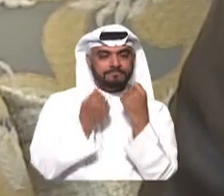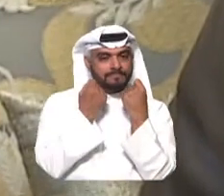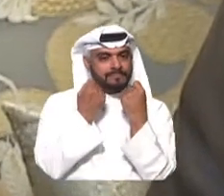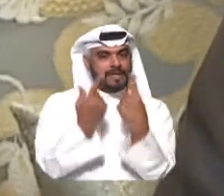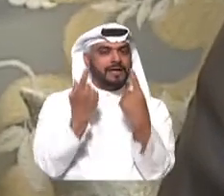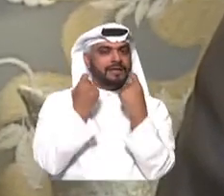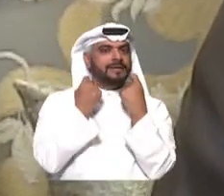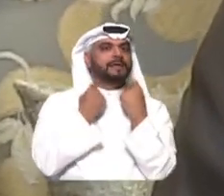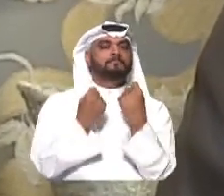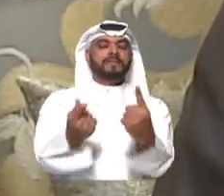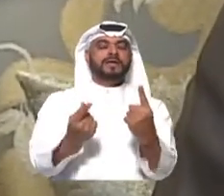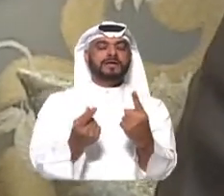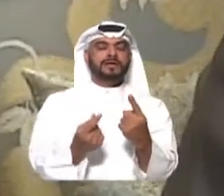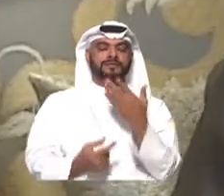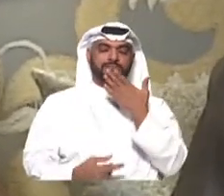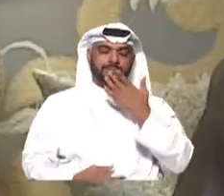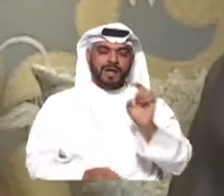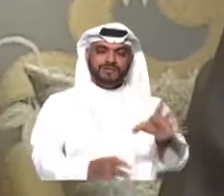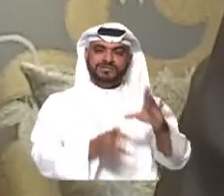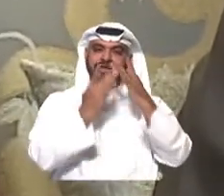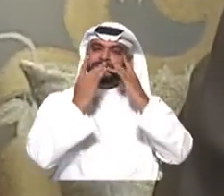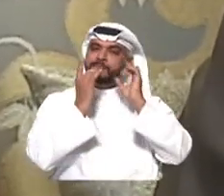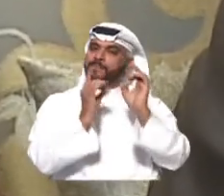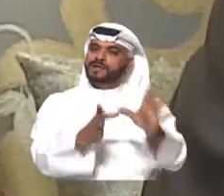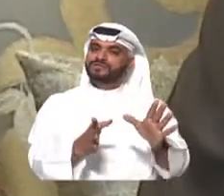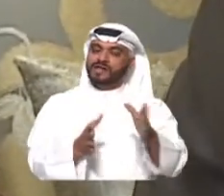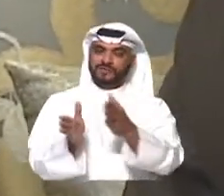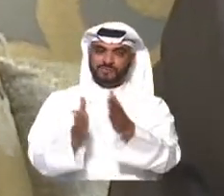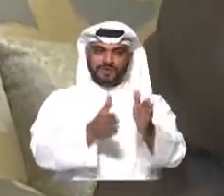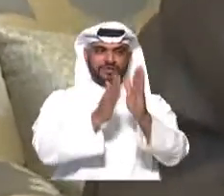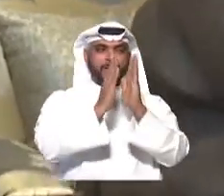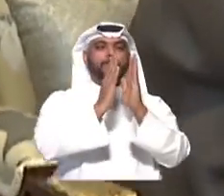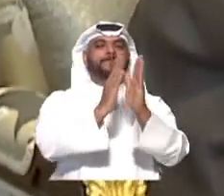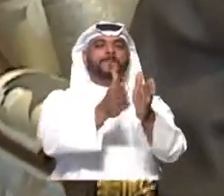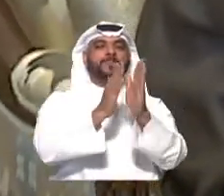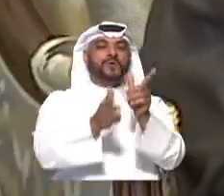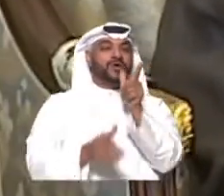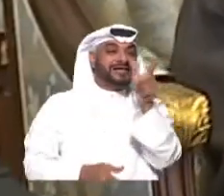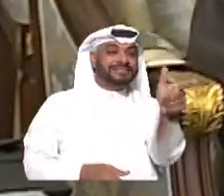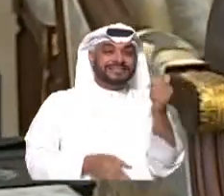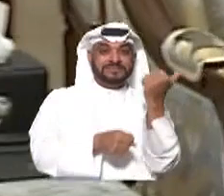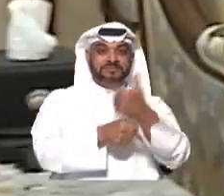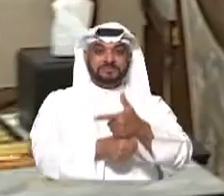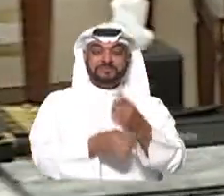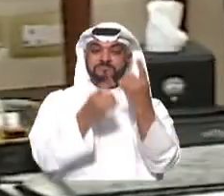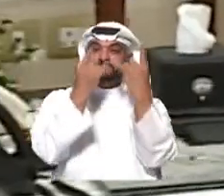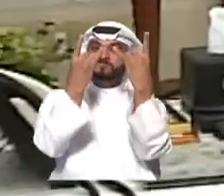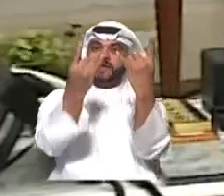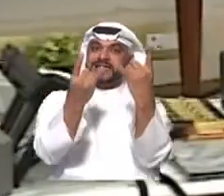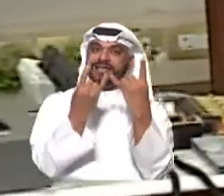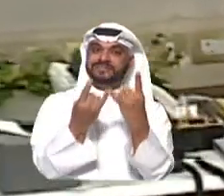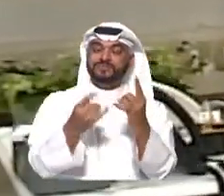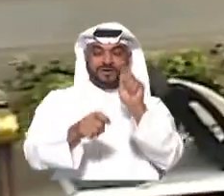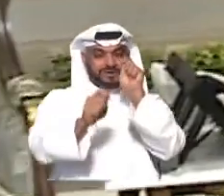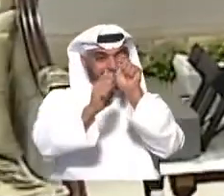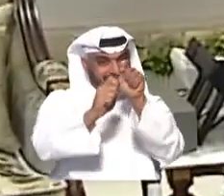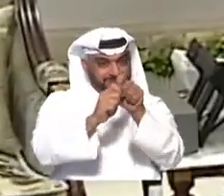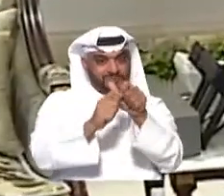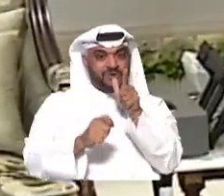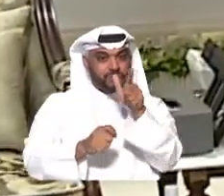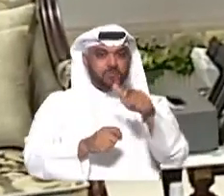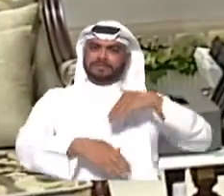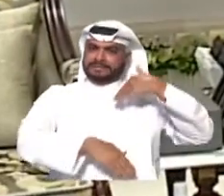لمؤسسة الكويت للتقدم العلمي. هذا وقد هنأهما سموه على تفوقهما، كما حثهما على